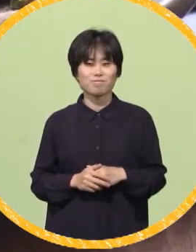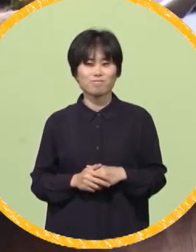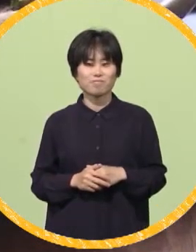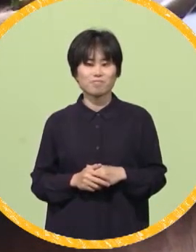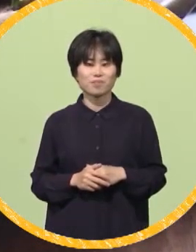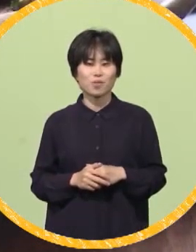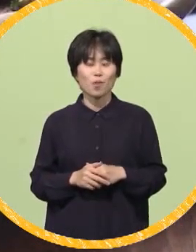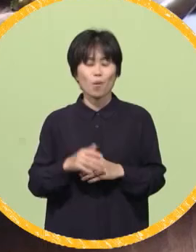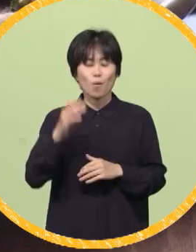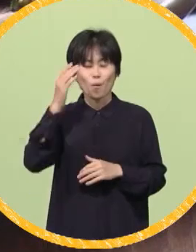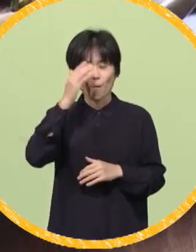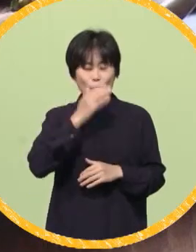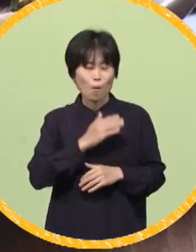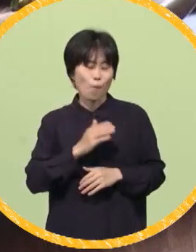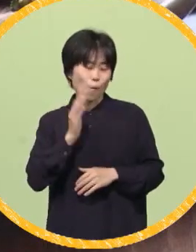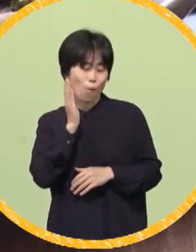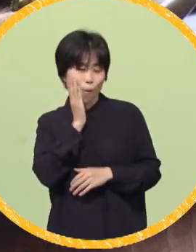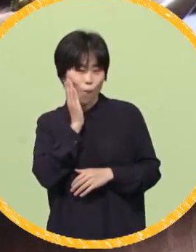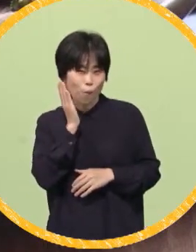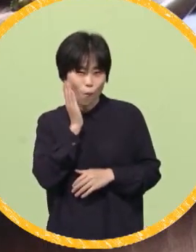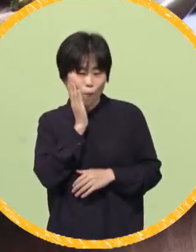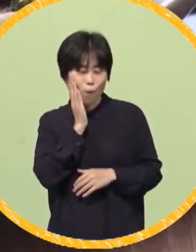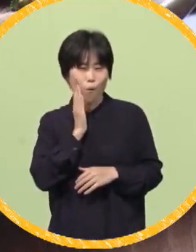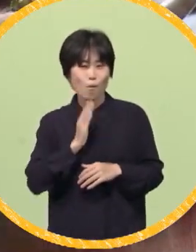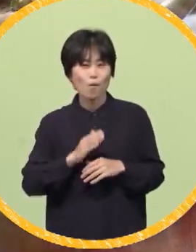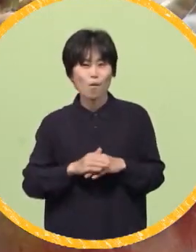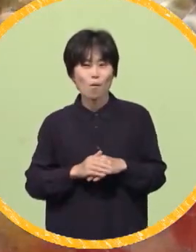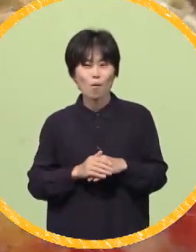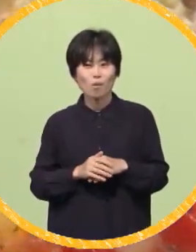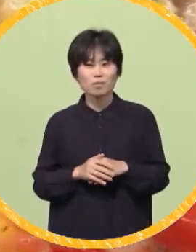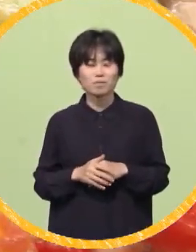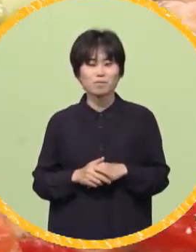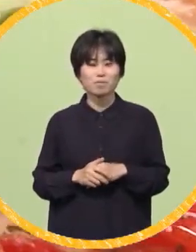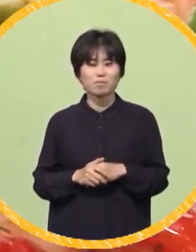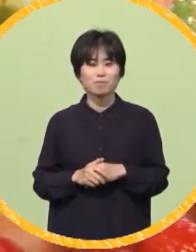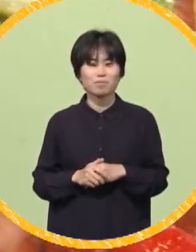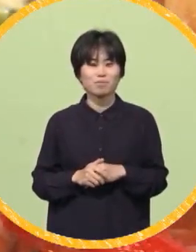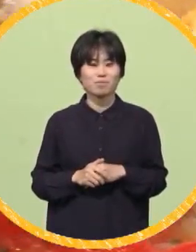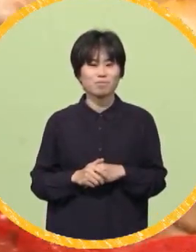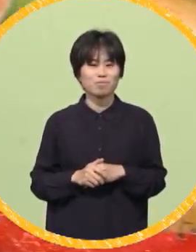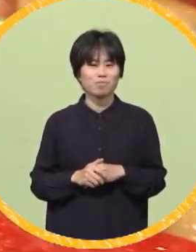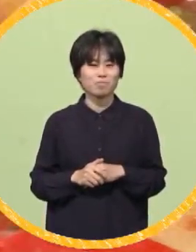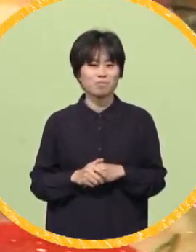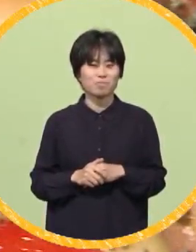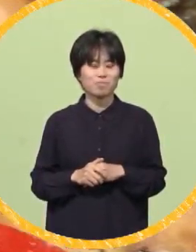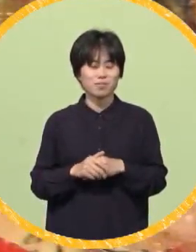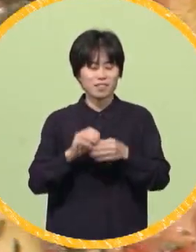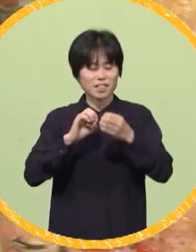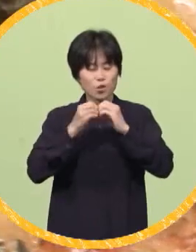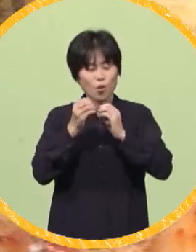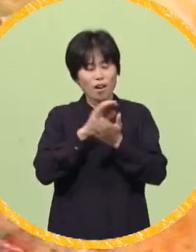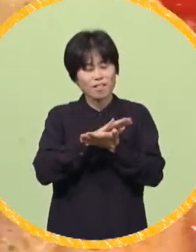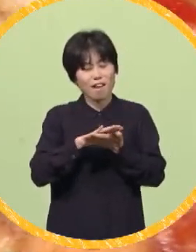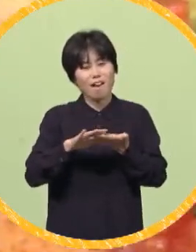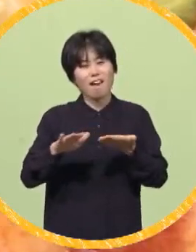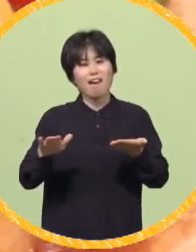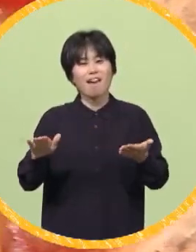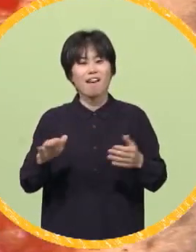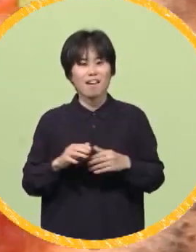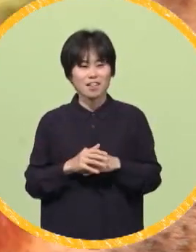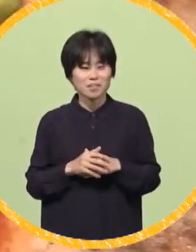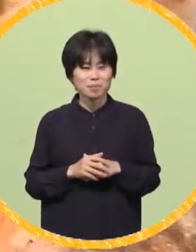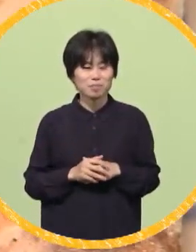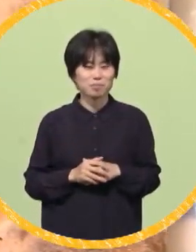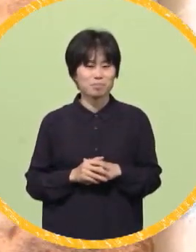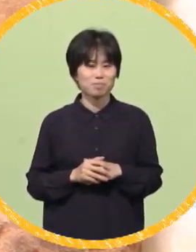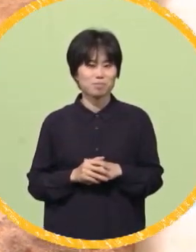でしたよ。 美味しそう。 すごいでしょう。そう、後ろに見えるのが畑ですね。 映えますね、またこのピ